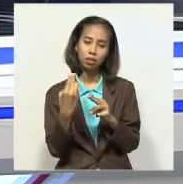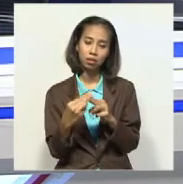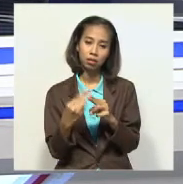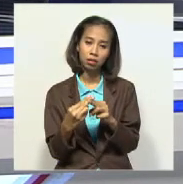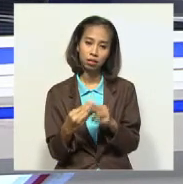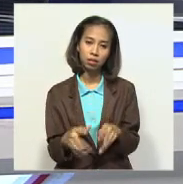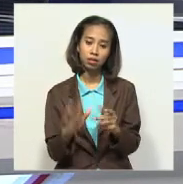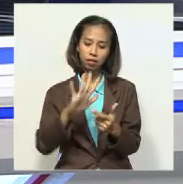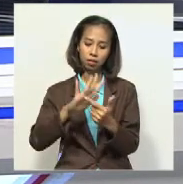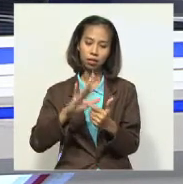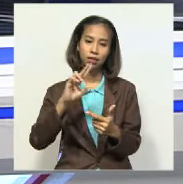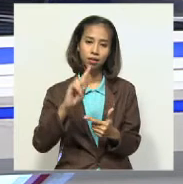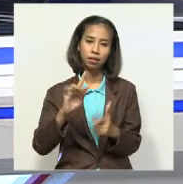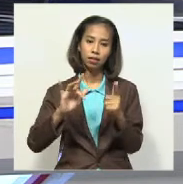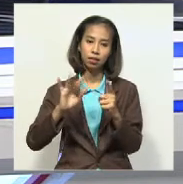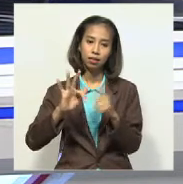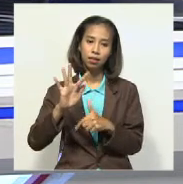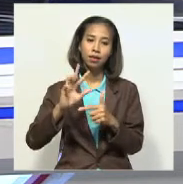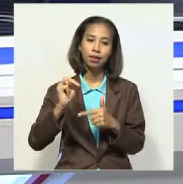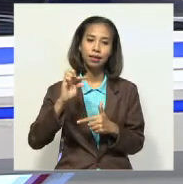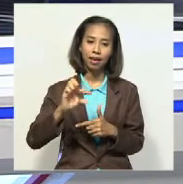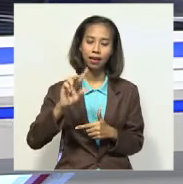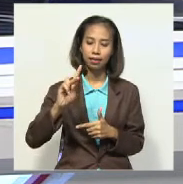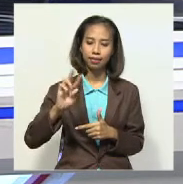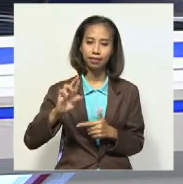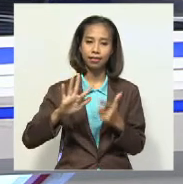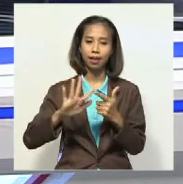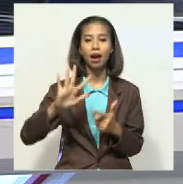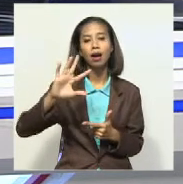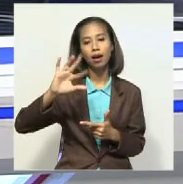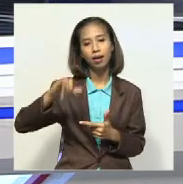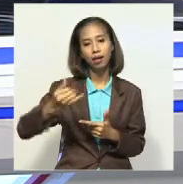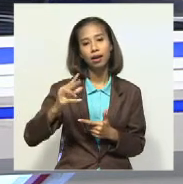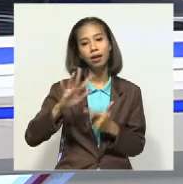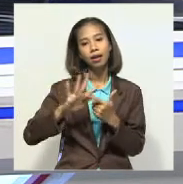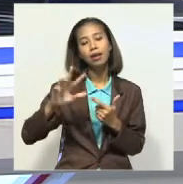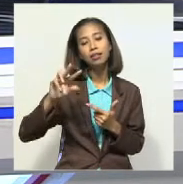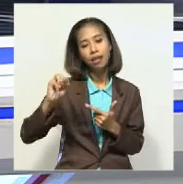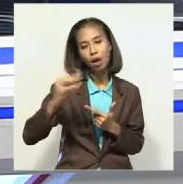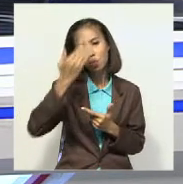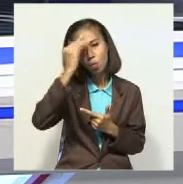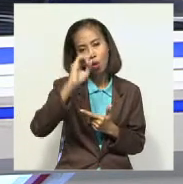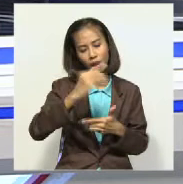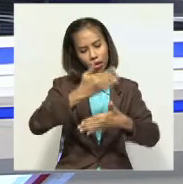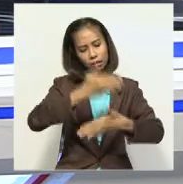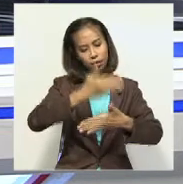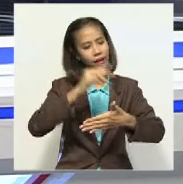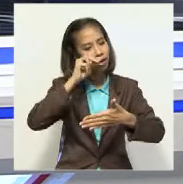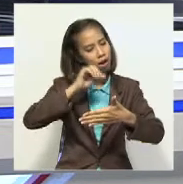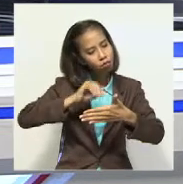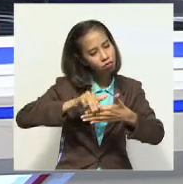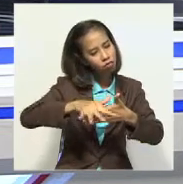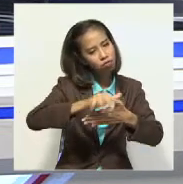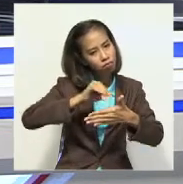ในส่วนของอำเภอ แก่งกระจาน นะคะก็จะมีการเคลื่อนตัวของน้ำเนี่ยที่ล้นสปิลเวย์อย่างมากเลยเ